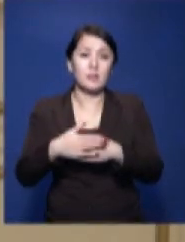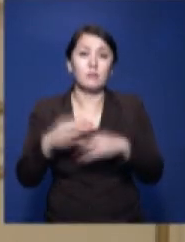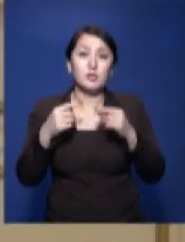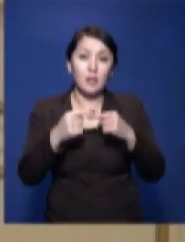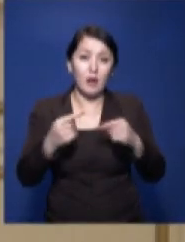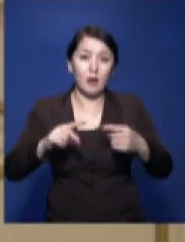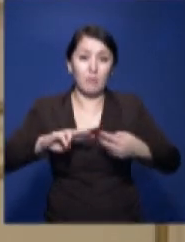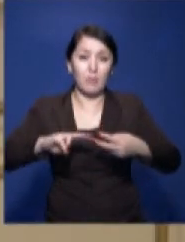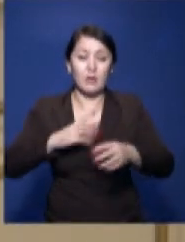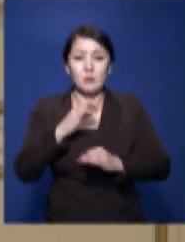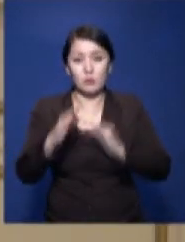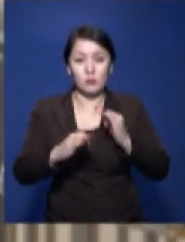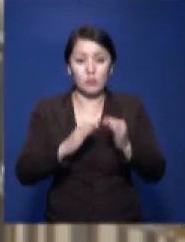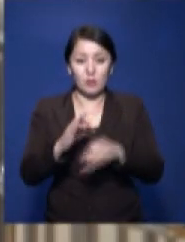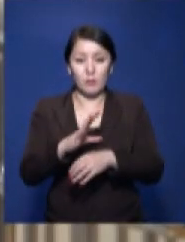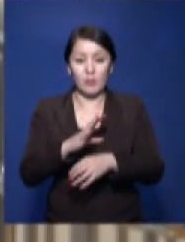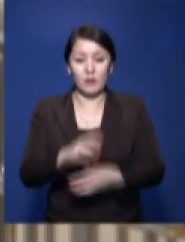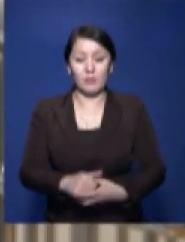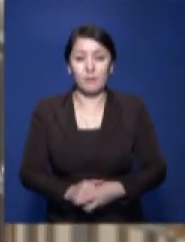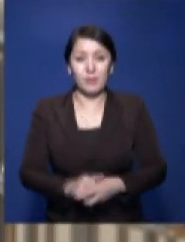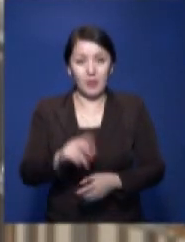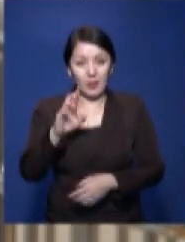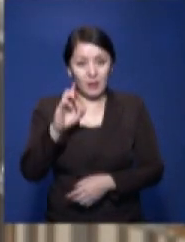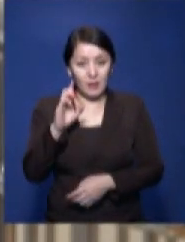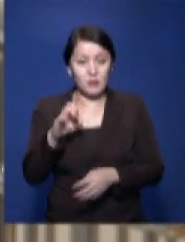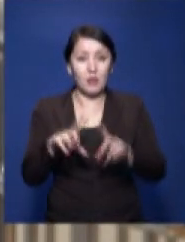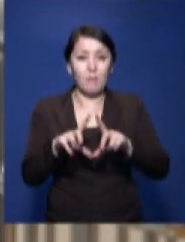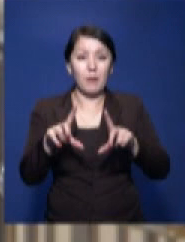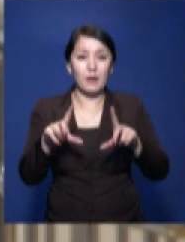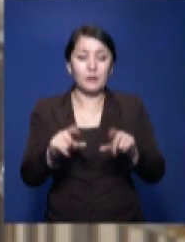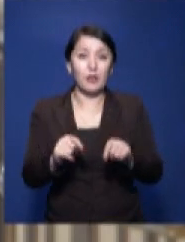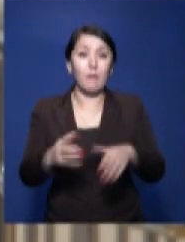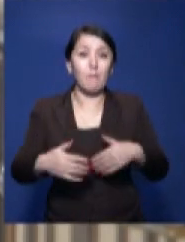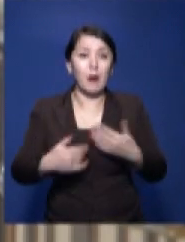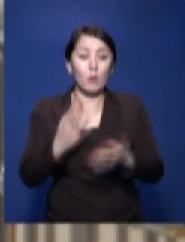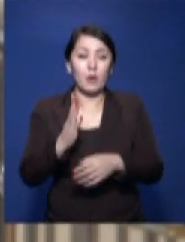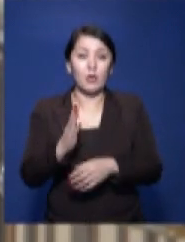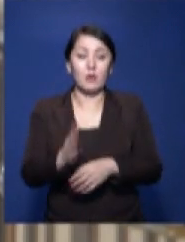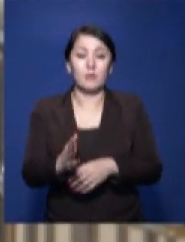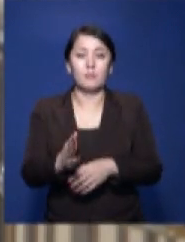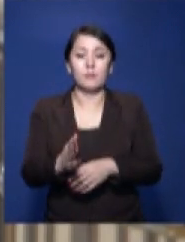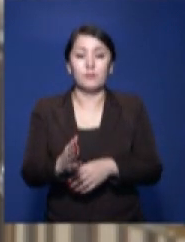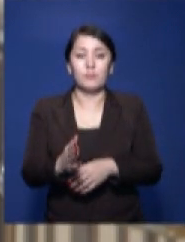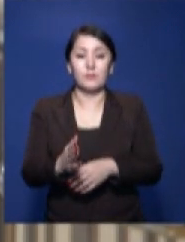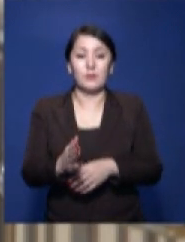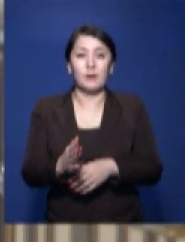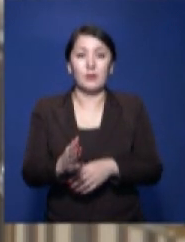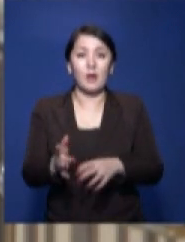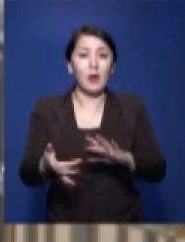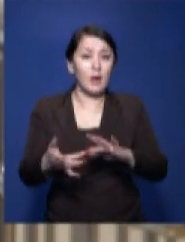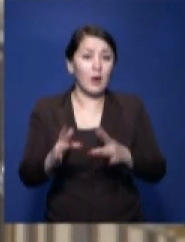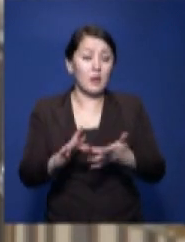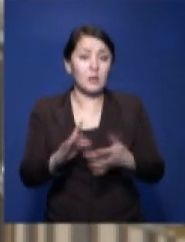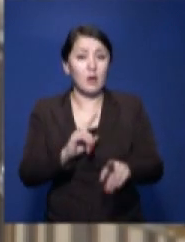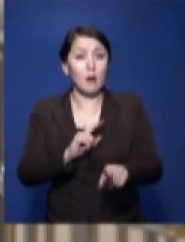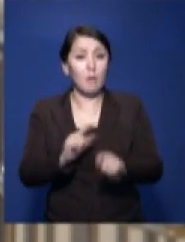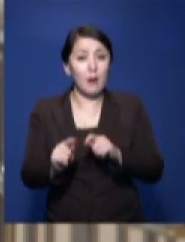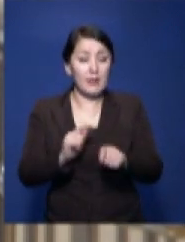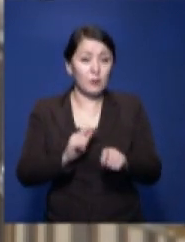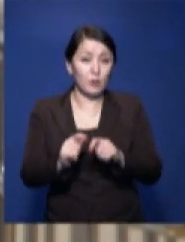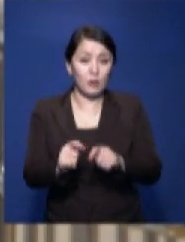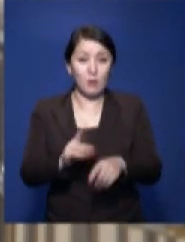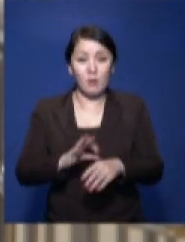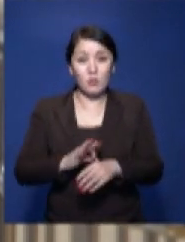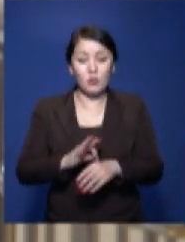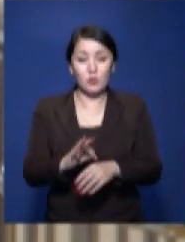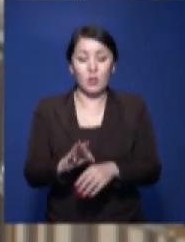сияқты мәселелер талқыланды. Мемлекеттік орынға бару арқылы және де қашықтықтан мониторинг жүргізу арқылы